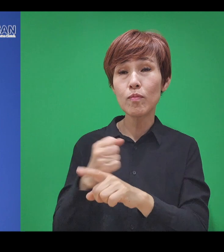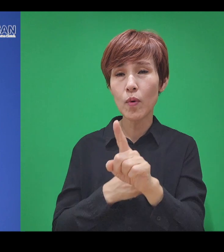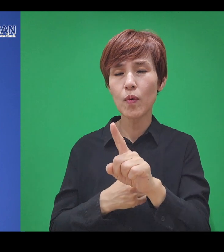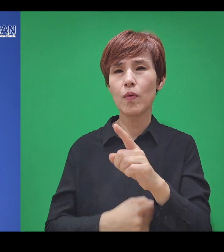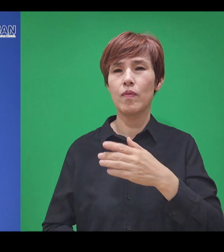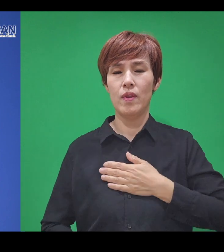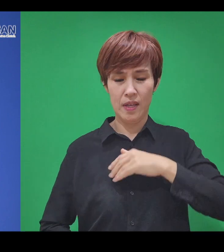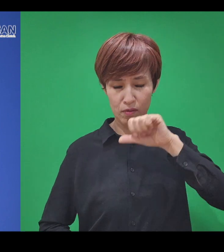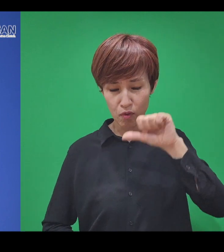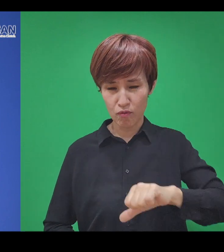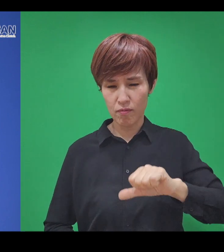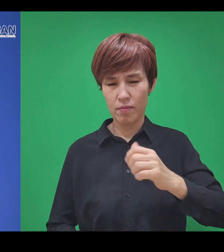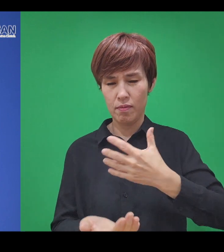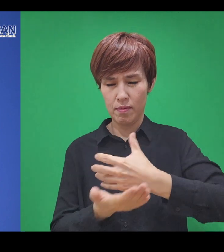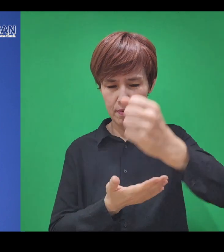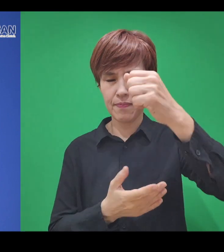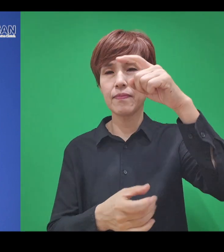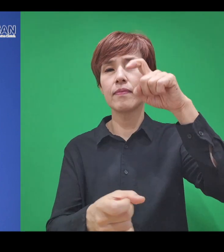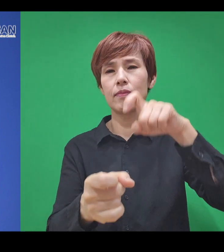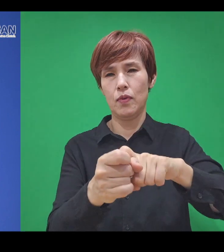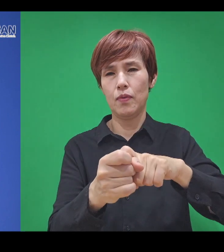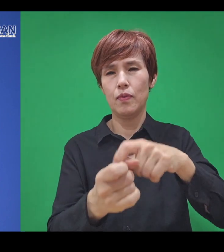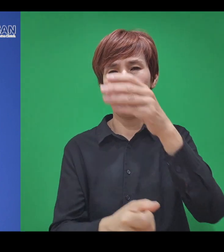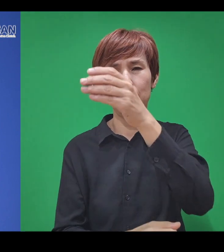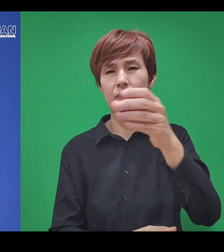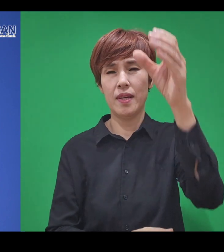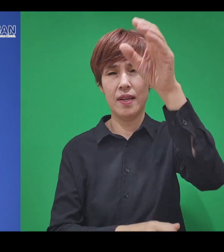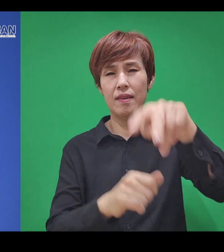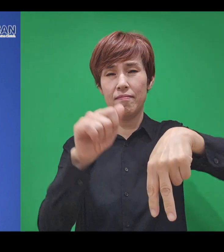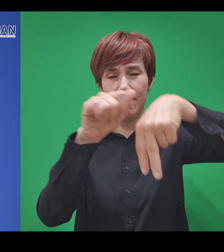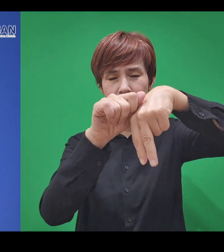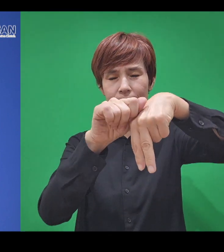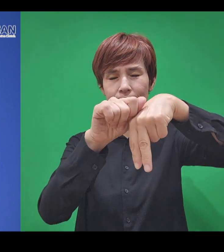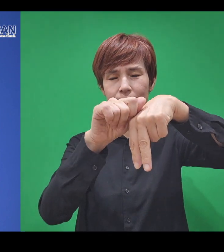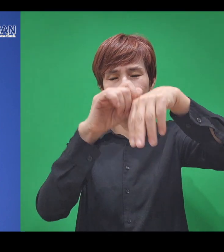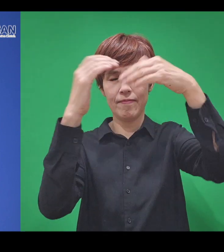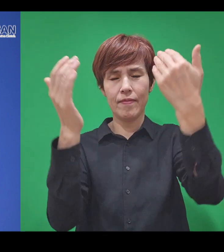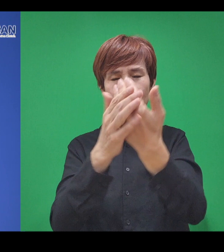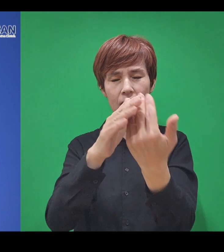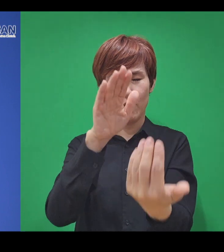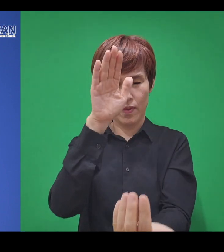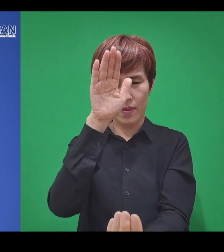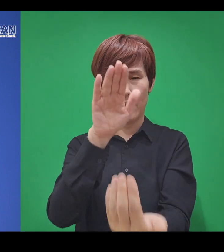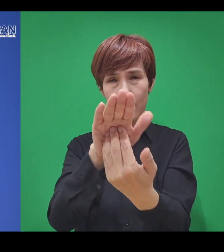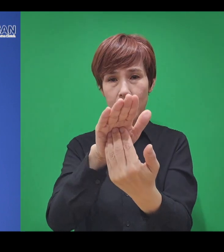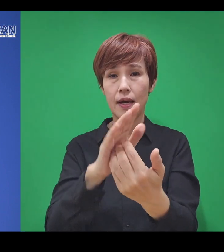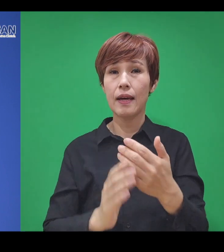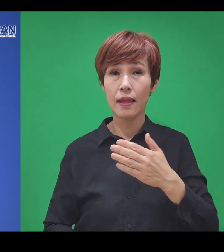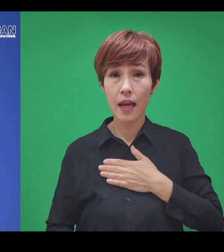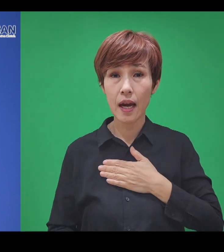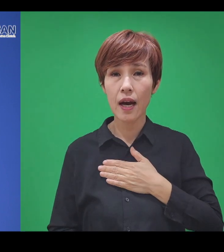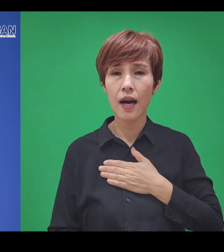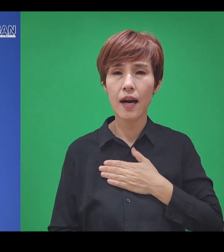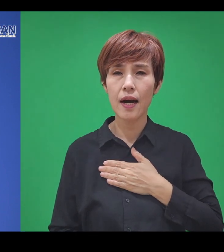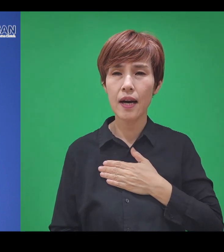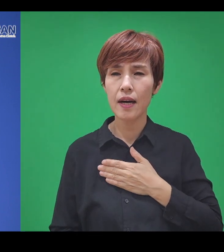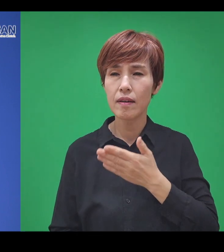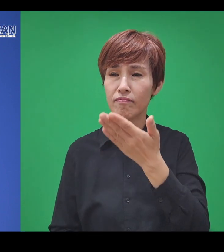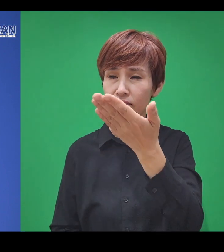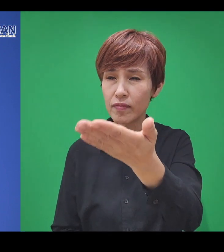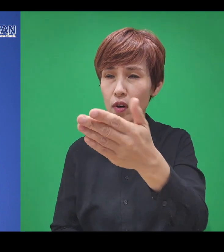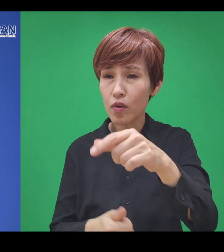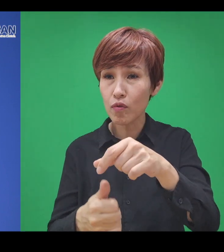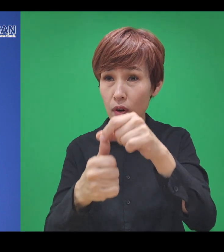그래서 십자가에서 다 이루었다, 내가 윤상덕이 구원하는 일을 다